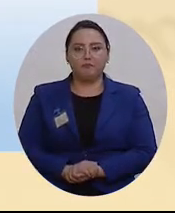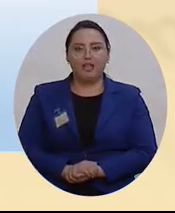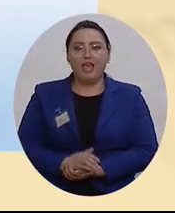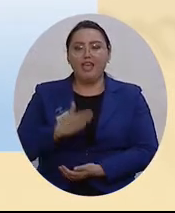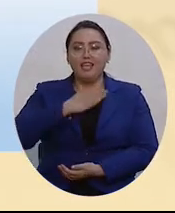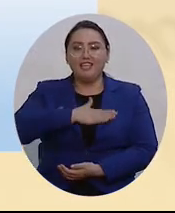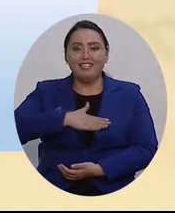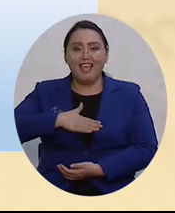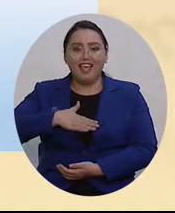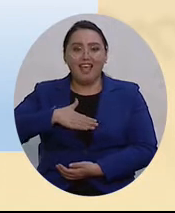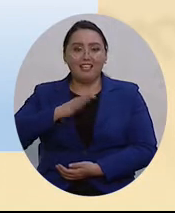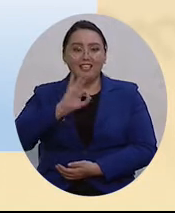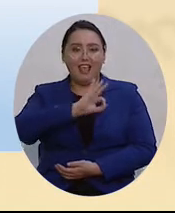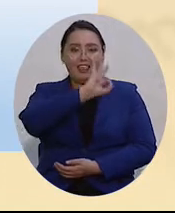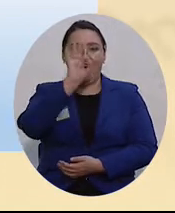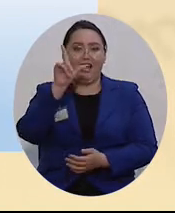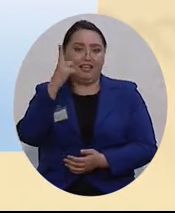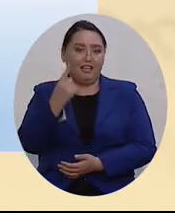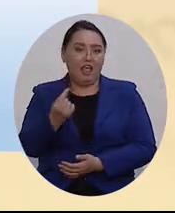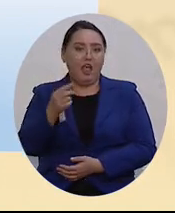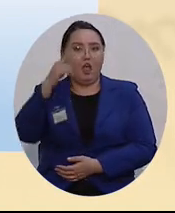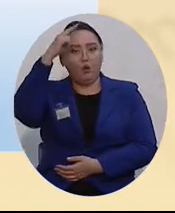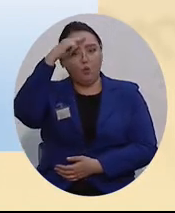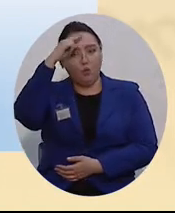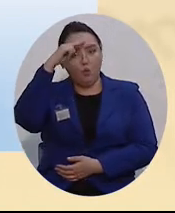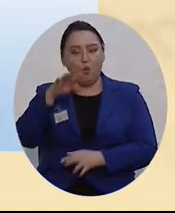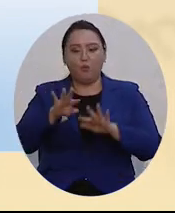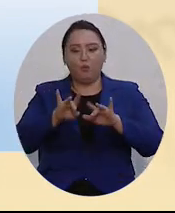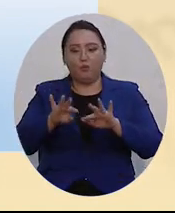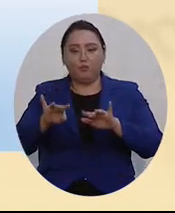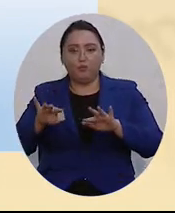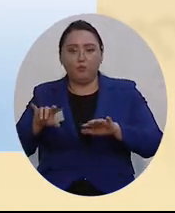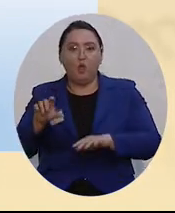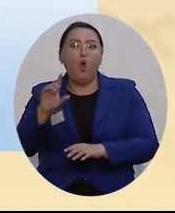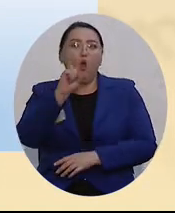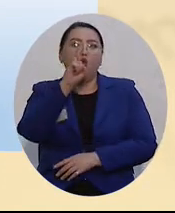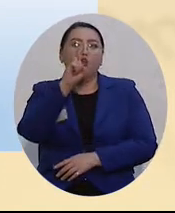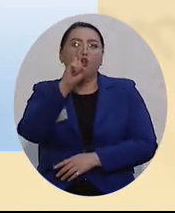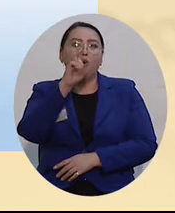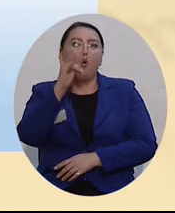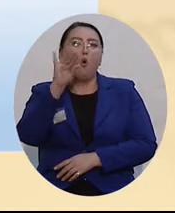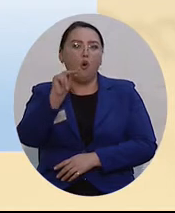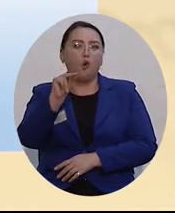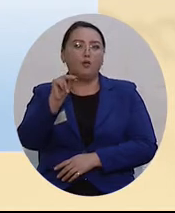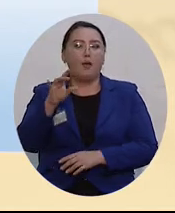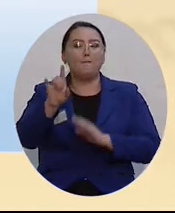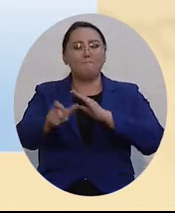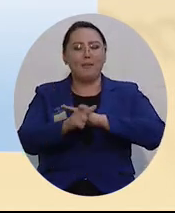Цээжиндээ нартай хөвгүүн төгөлдөр хуурч мэрэгжлийг төгсө